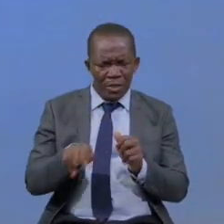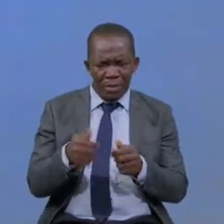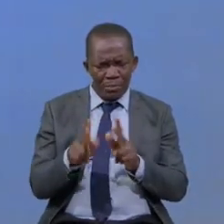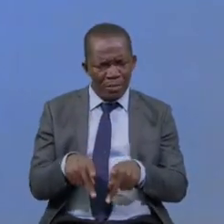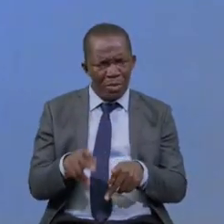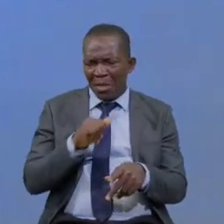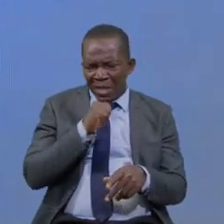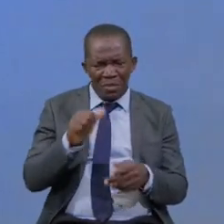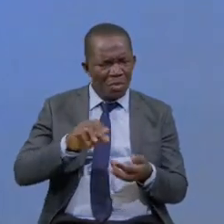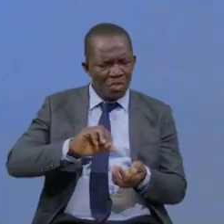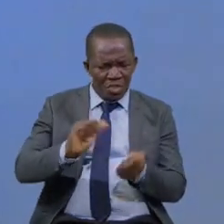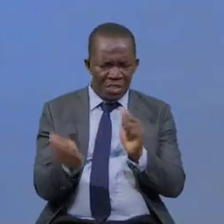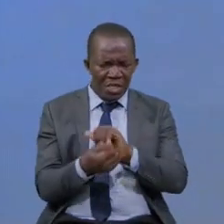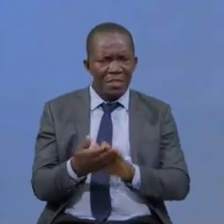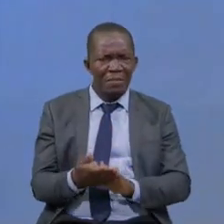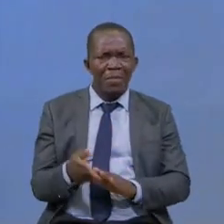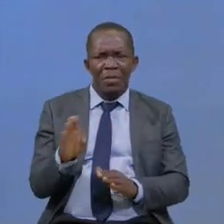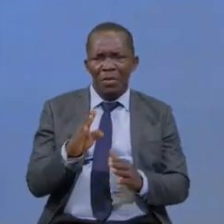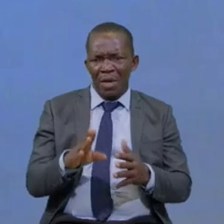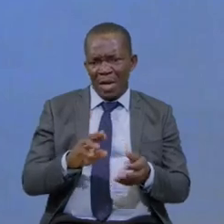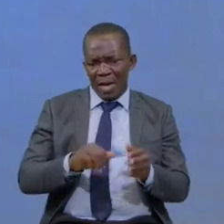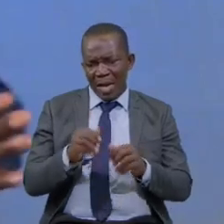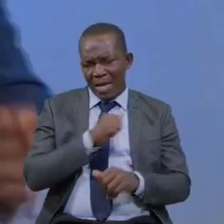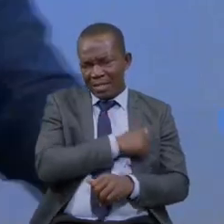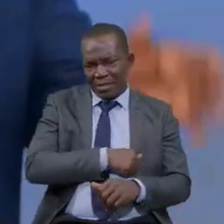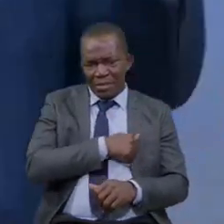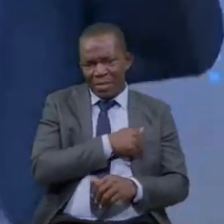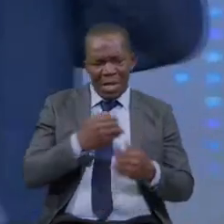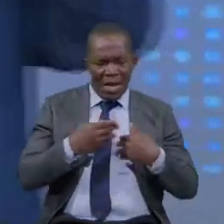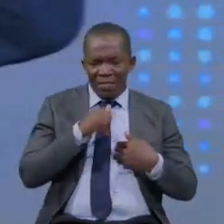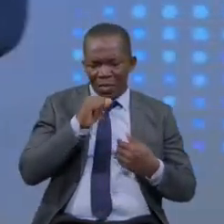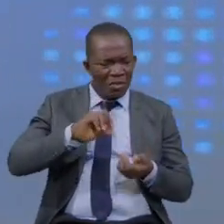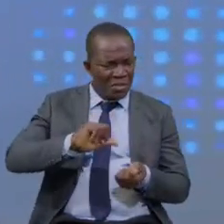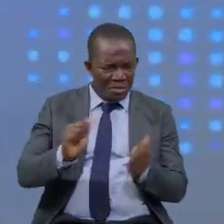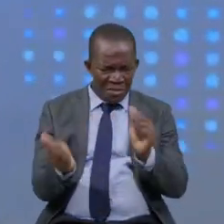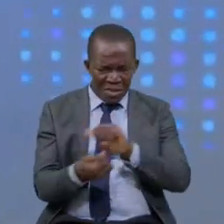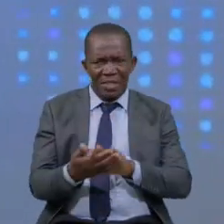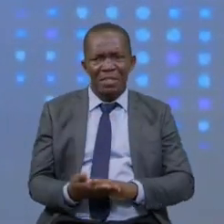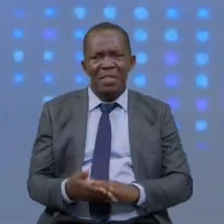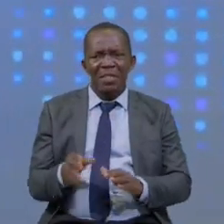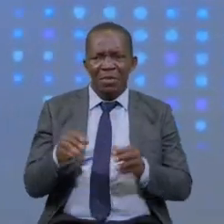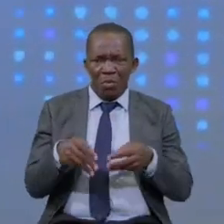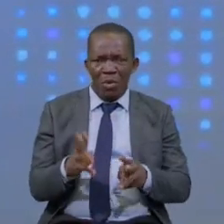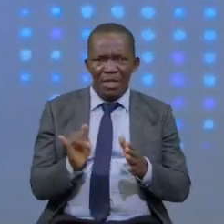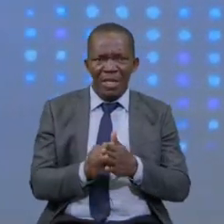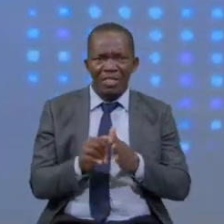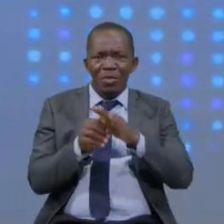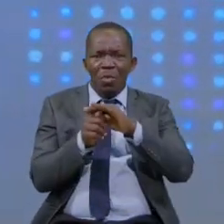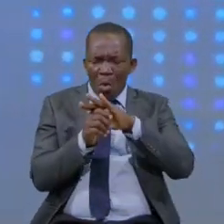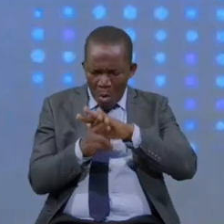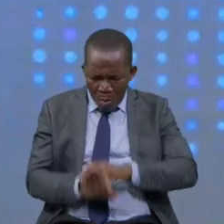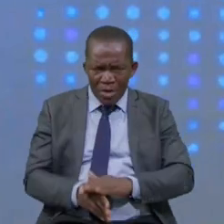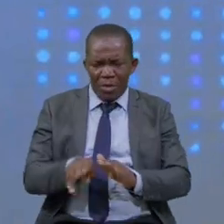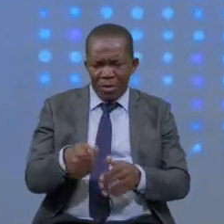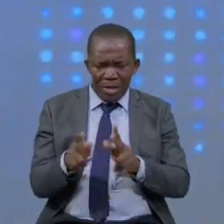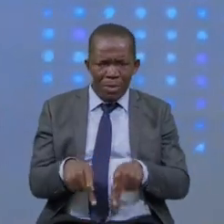en foulant les gens aux pieds, opprimant les gens, et c'est la même manière que tu continues aujourd'hui.